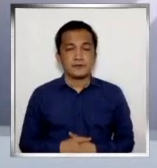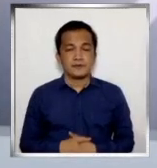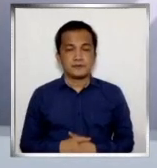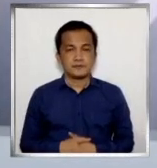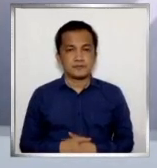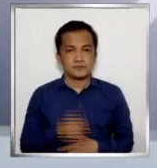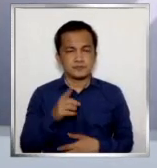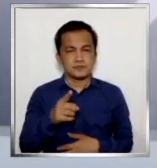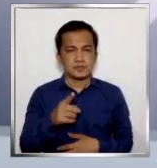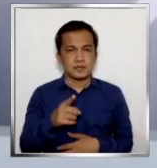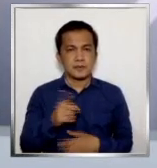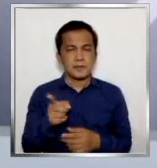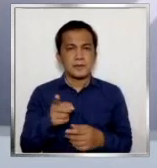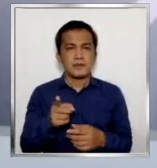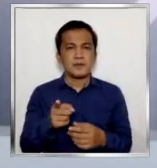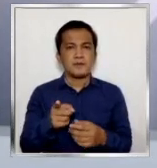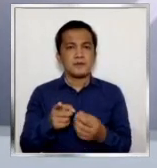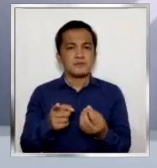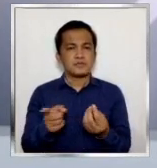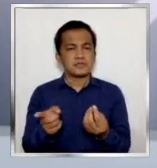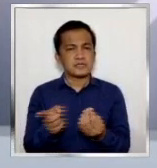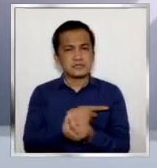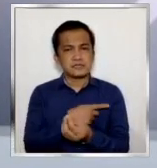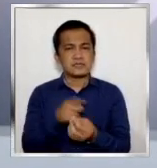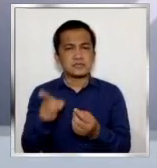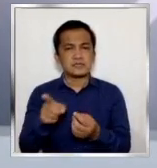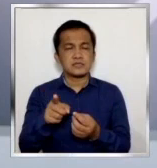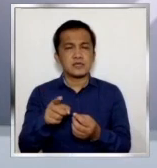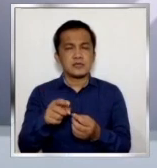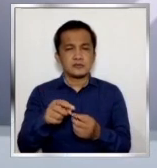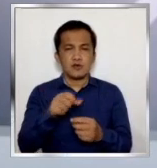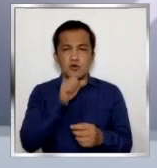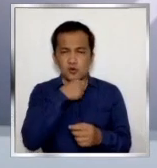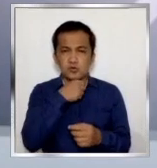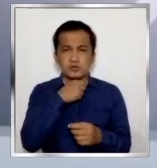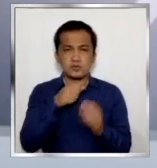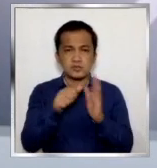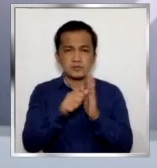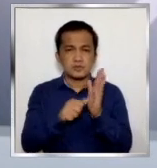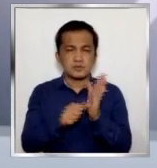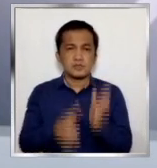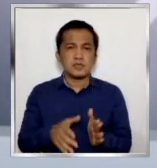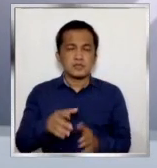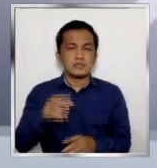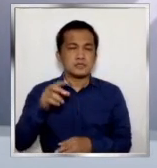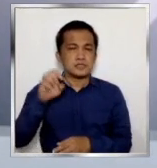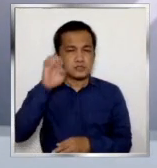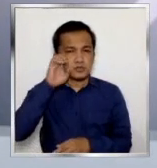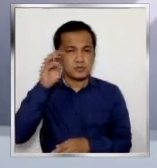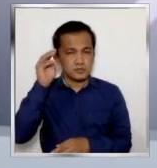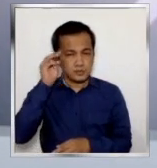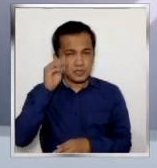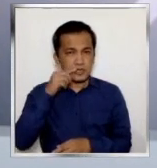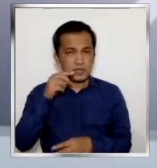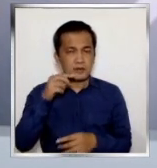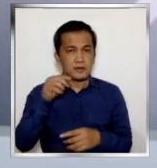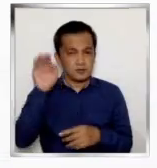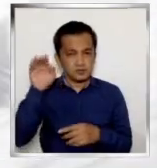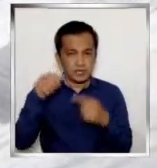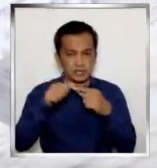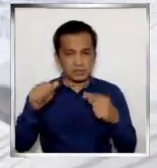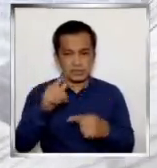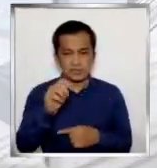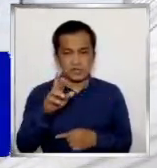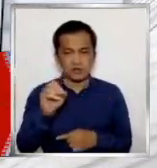Pinadidismiss ng veteranong abogadong na si Estelito Mendoza ang mga petisyon laban sa anti-terror law. Naghain ang petisyon